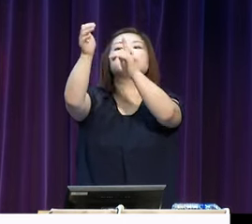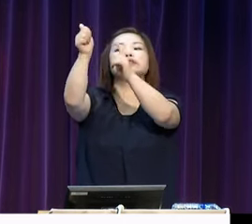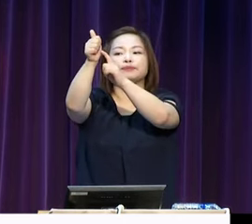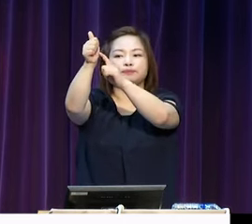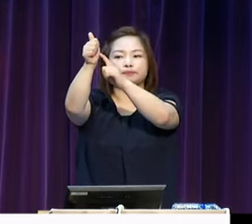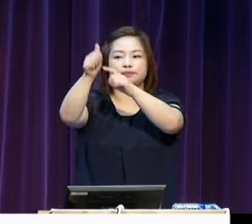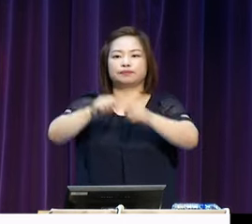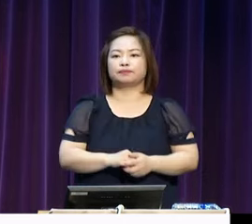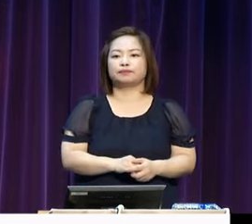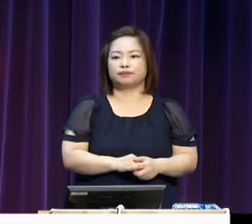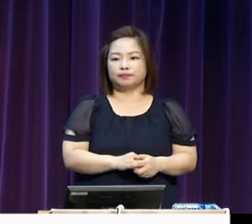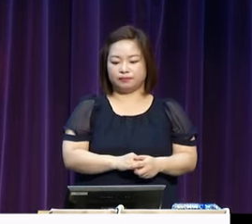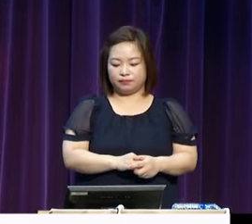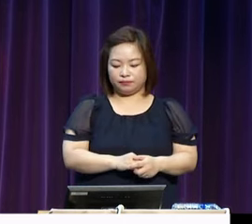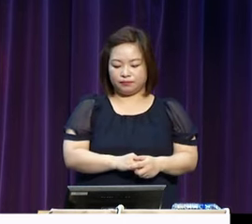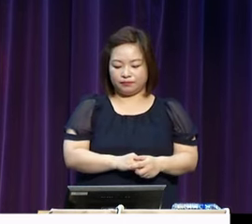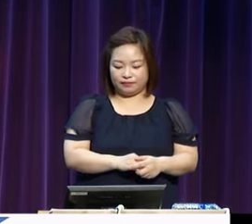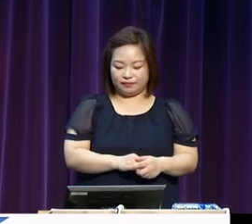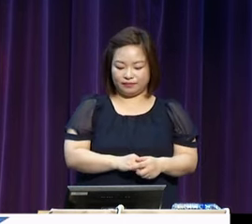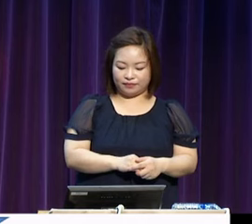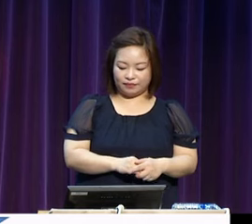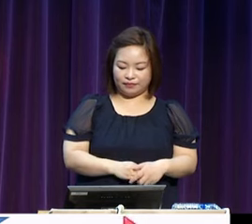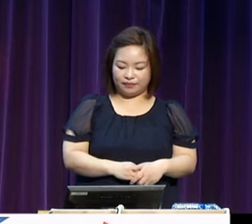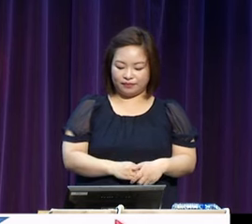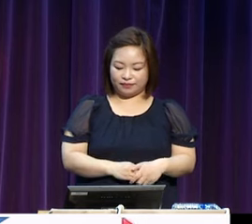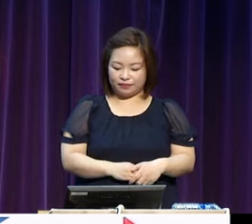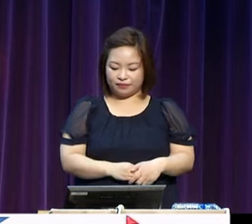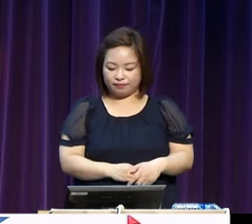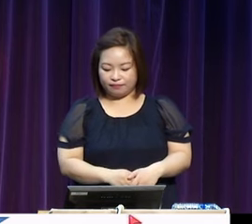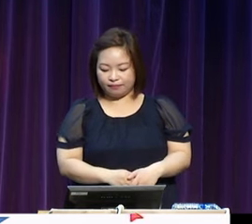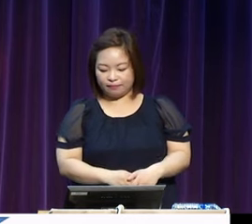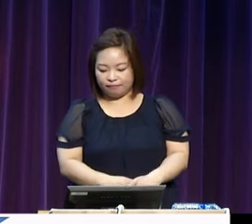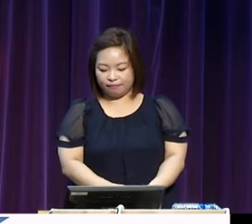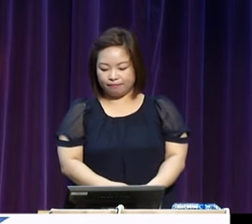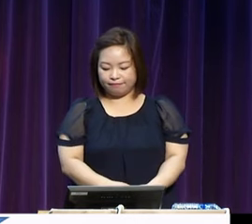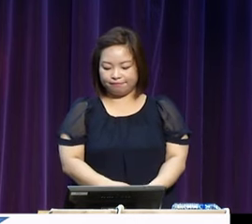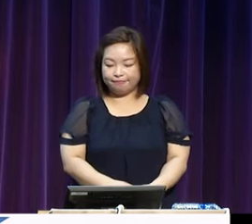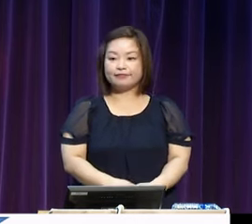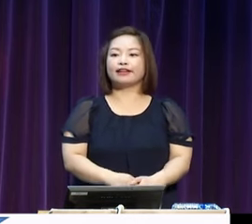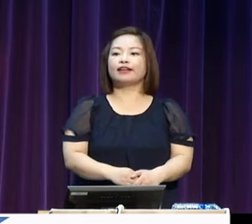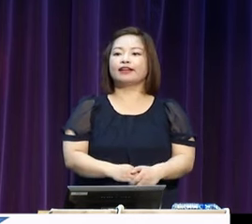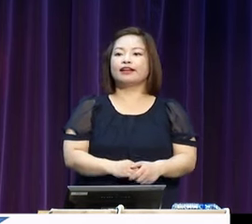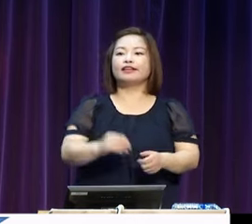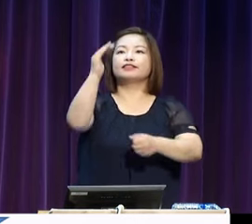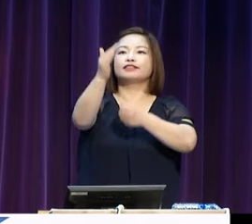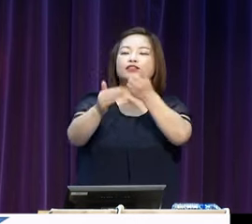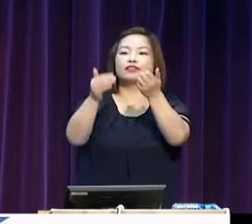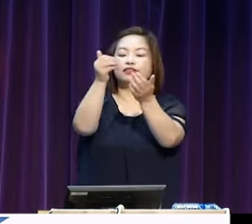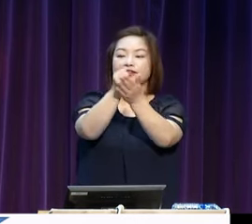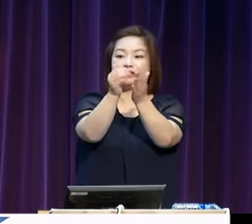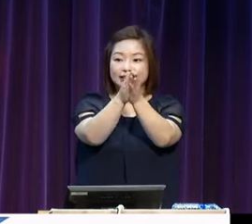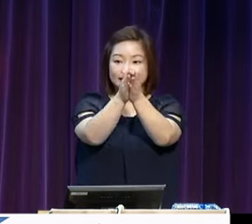한 거예요. 그래서 성경에 이제 이런 표현이 나옵니다.